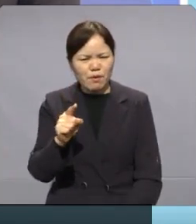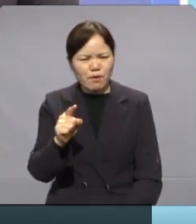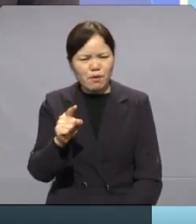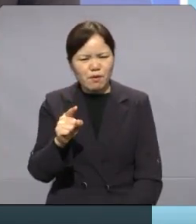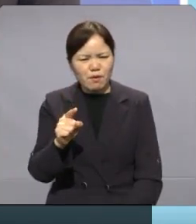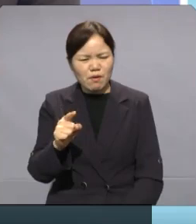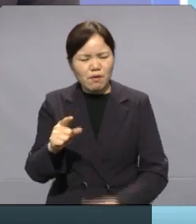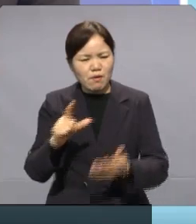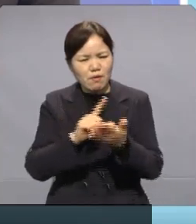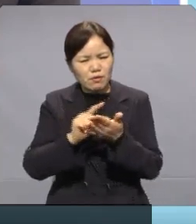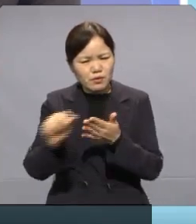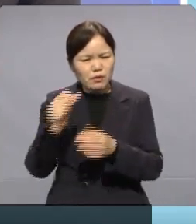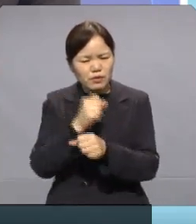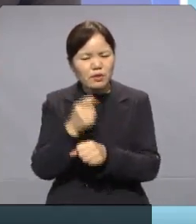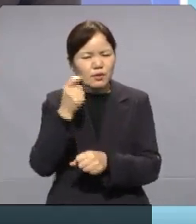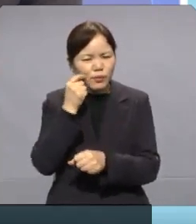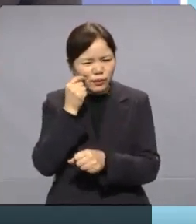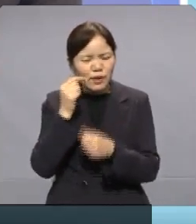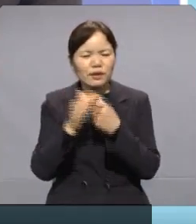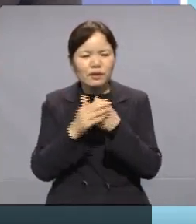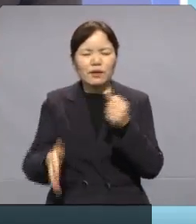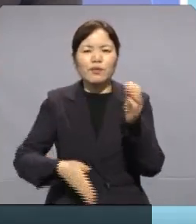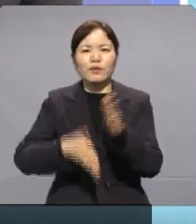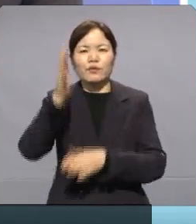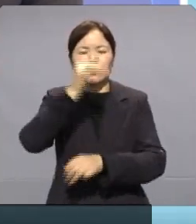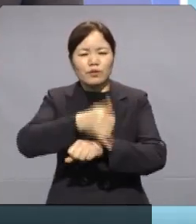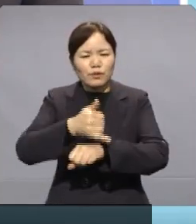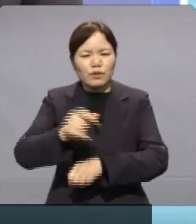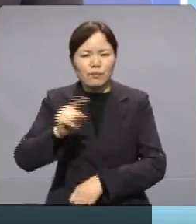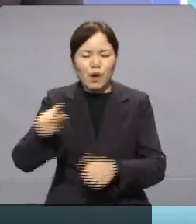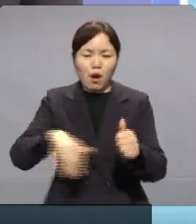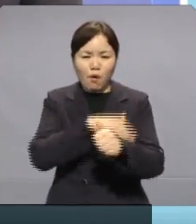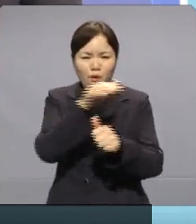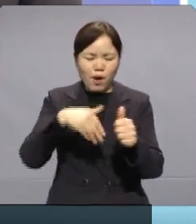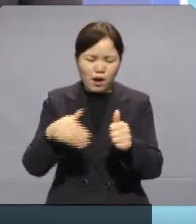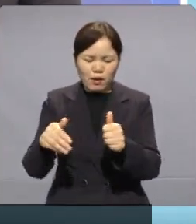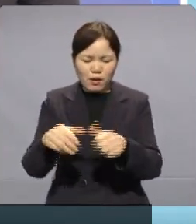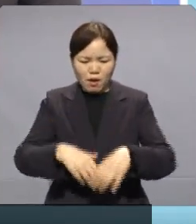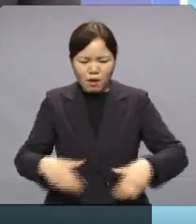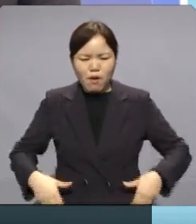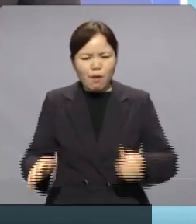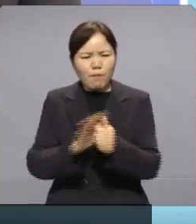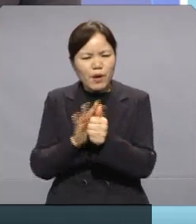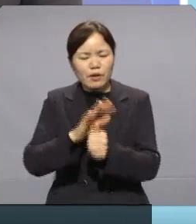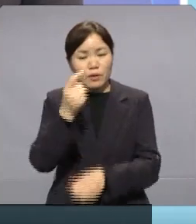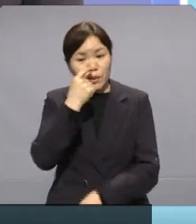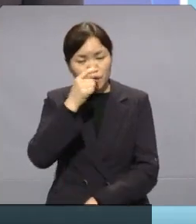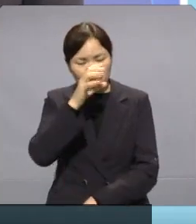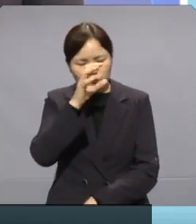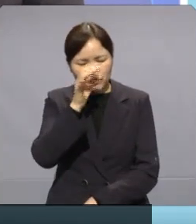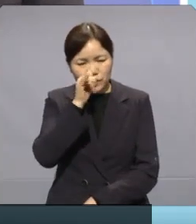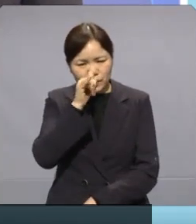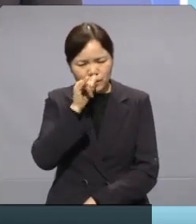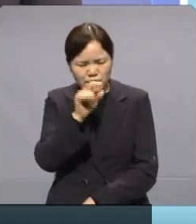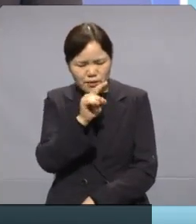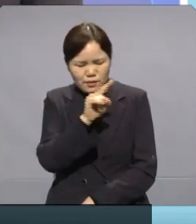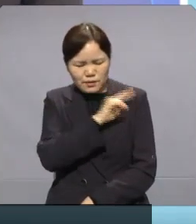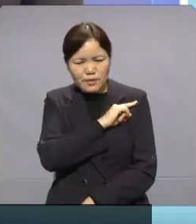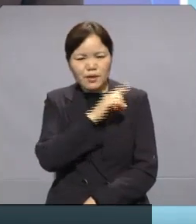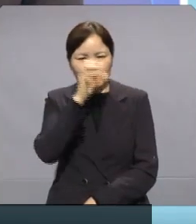없는 부분이라고 생각해가지고 도시 농업은 환경과 배려를 배울 수 있는 최고의 교육 장소입니다.